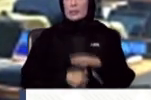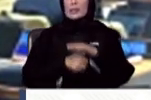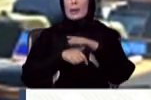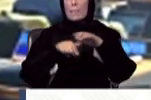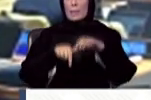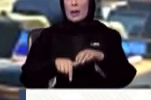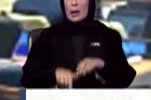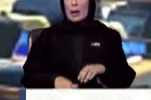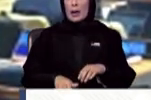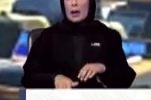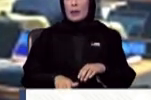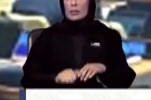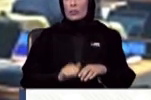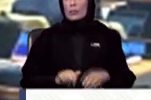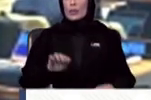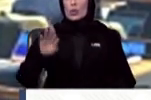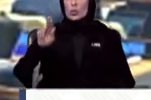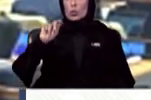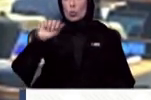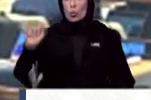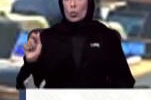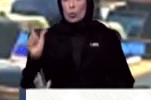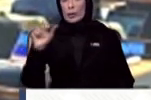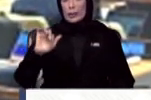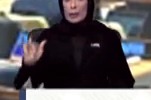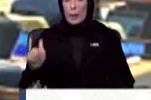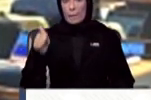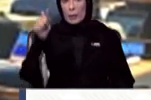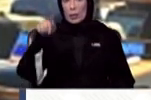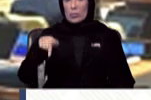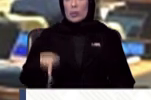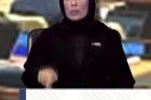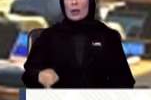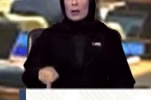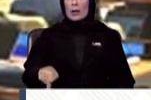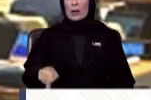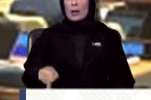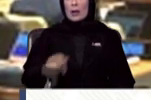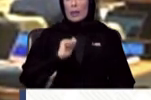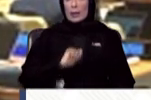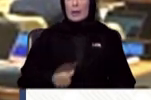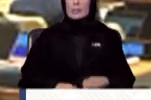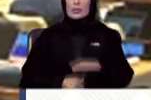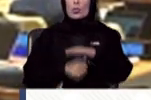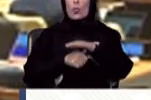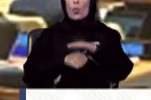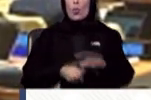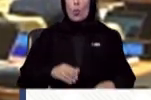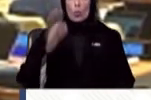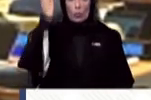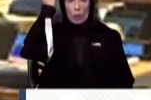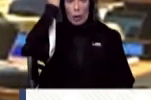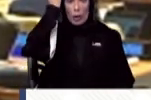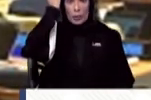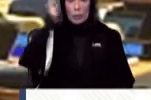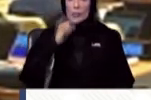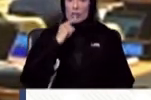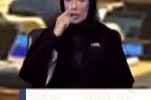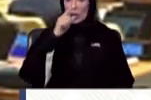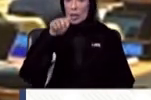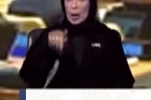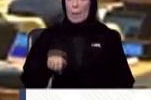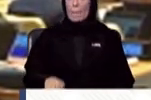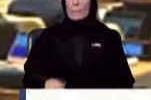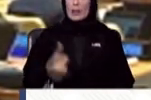الار كارس رئيس جمهوريه استونيا وفخامه الدكتور محمد ميزيو رئيس جمهوريه المالديف حيث